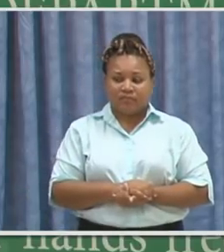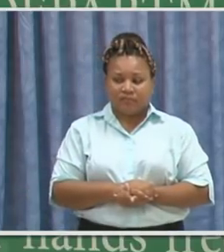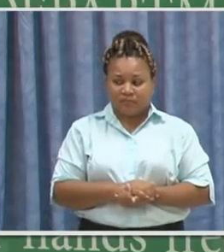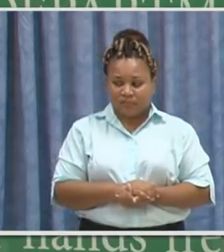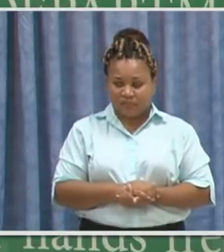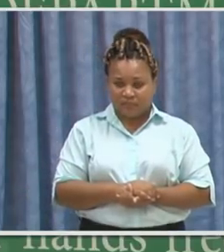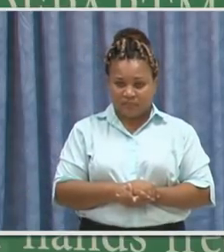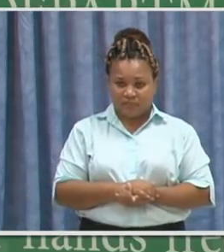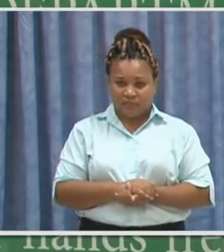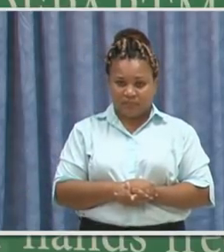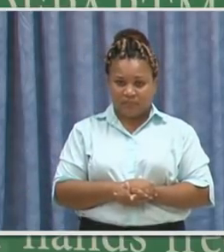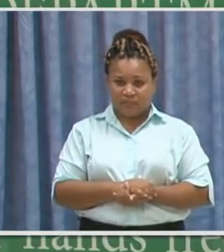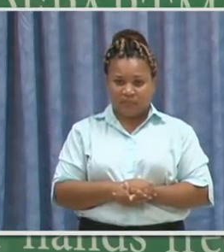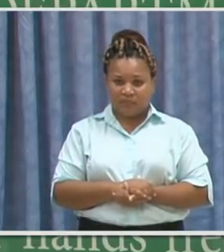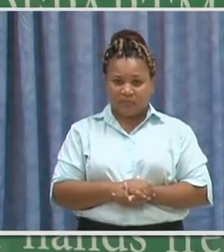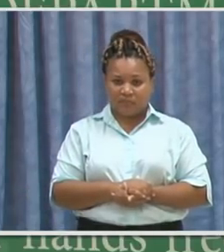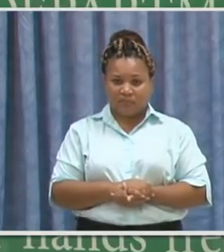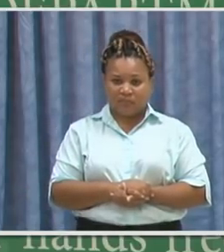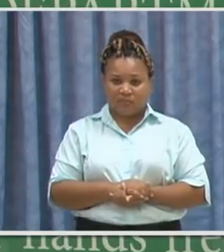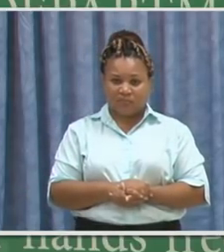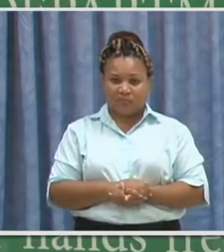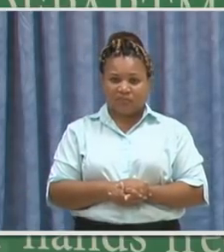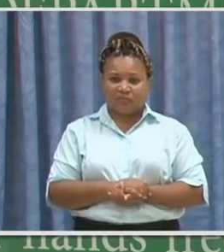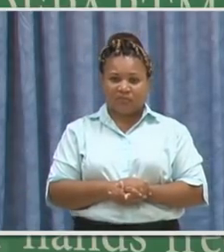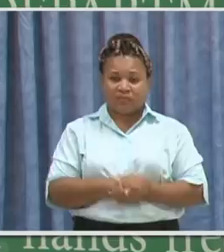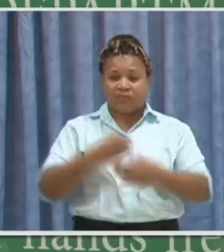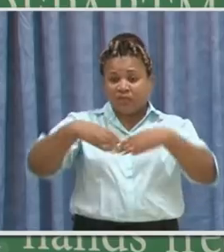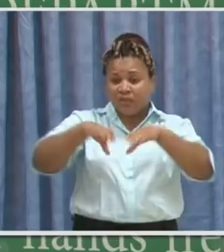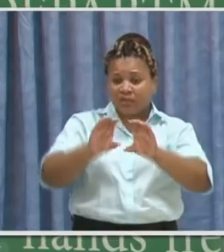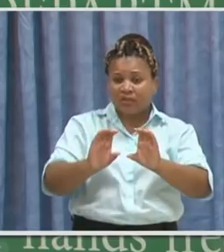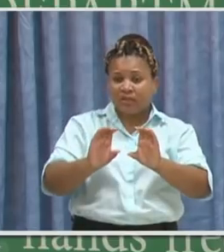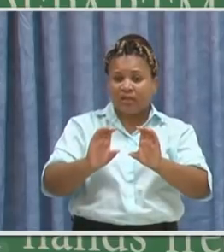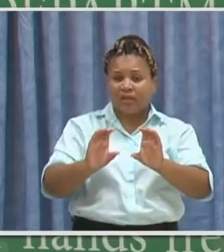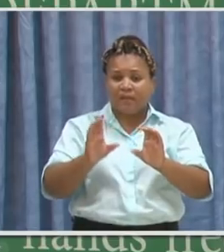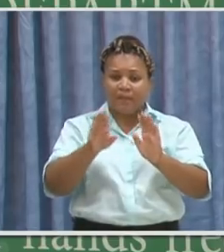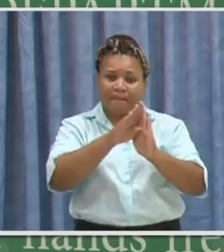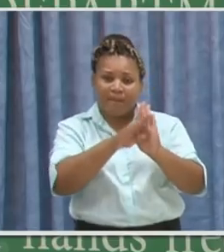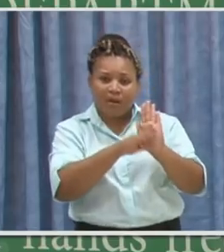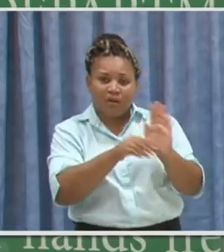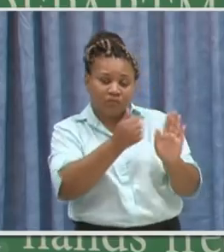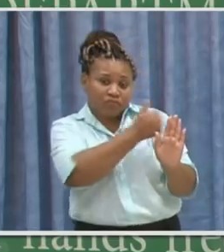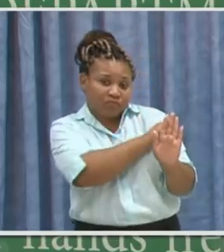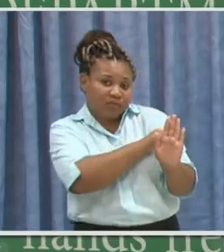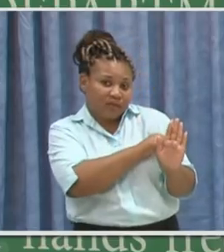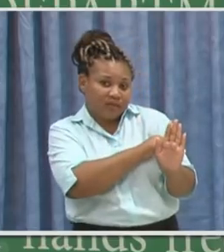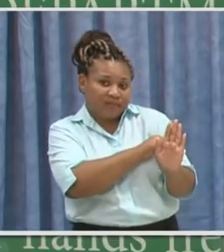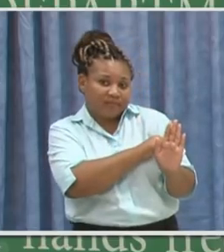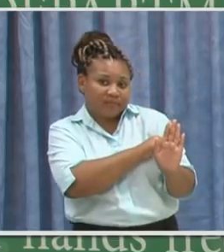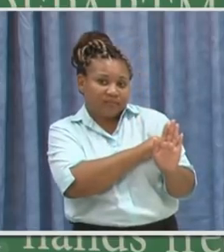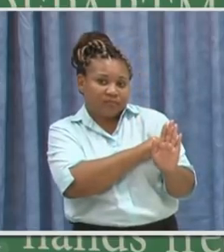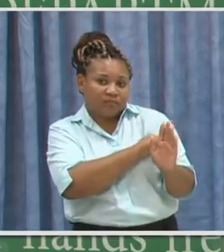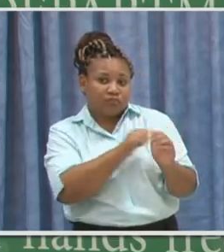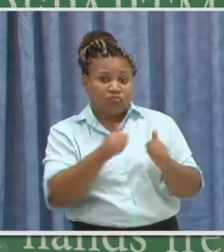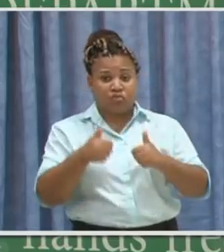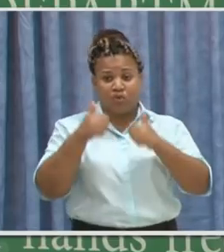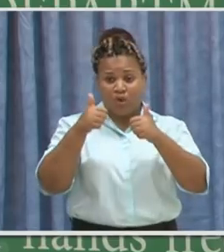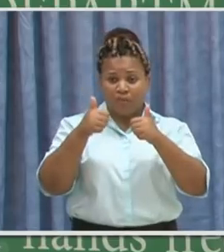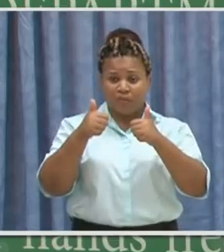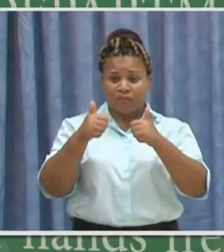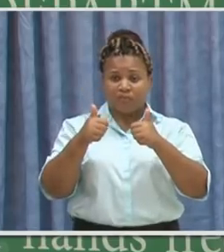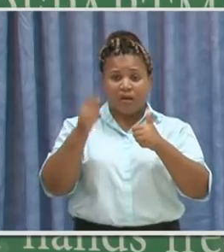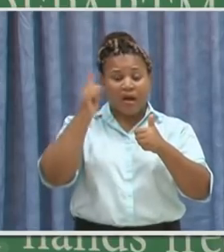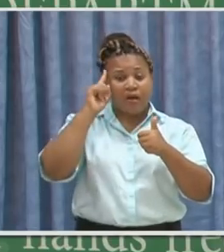nous bonne action pour prévention pour empêcher nous gagner maladie cette maladie dengue là à cause aussi qu'à